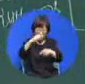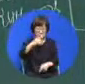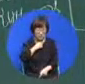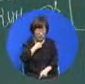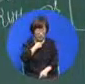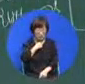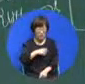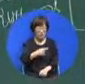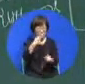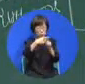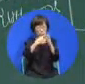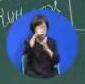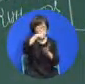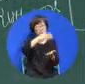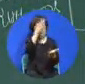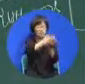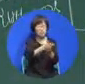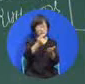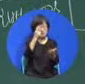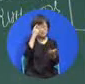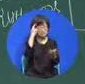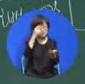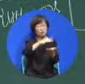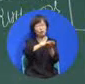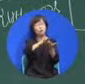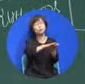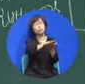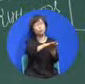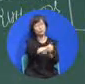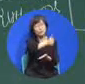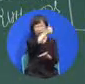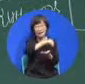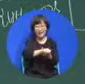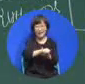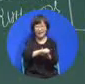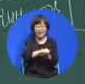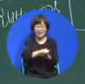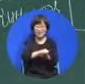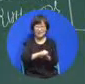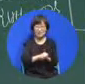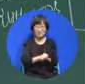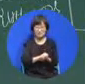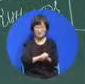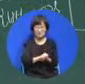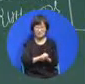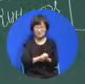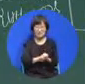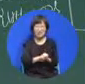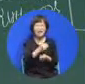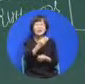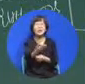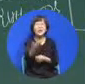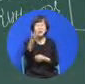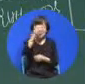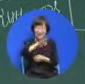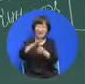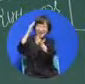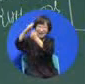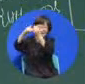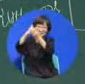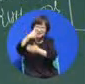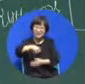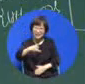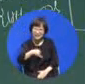should just live the way you want. 영원한 and then leave this earth. 가야 되니까. Why? Because you have to go to the very, very, very hot 근데, hell. 하나님의 백성은